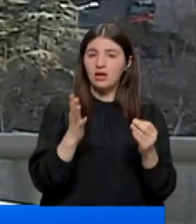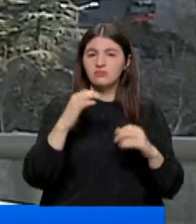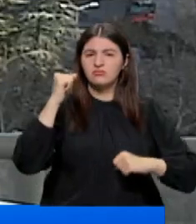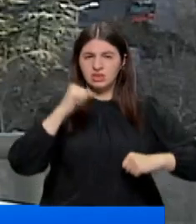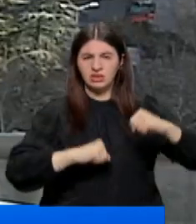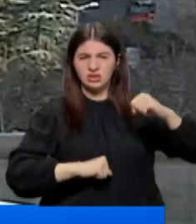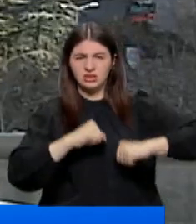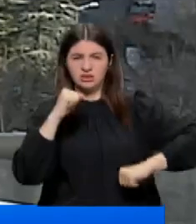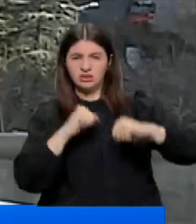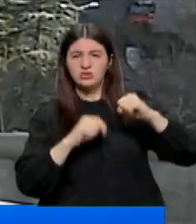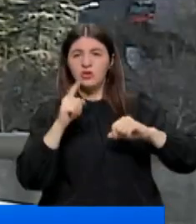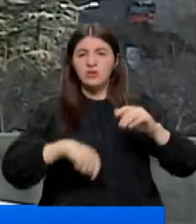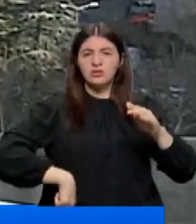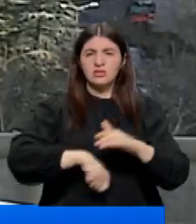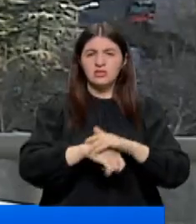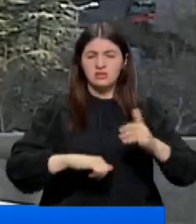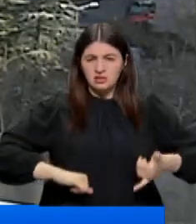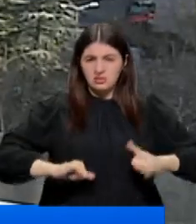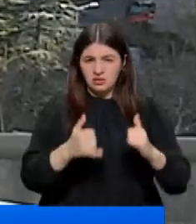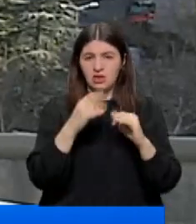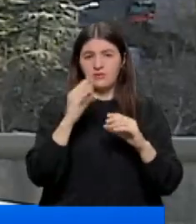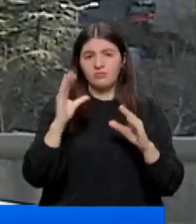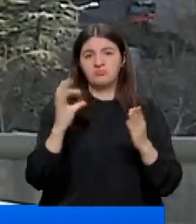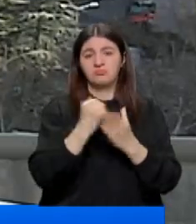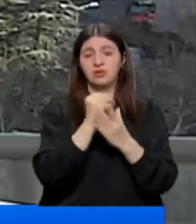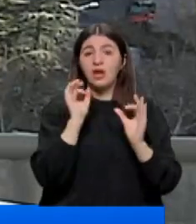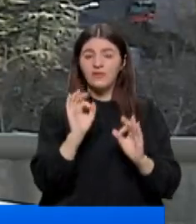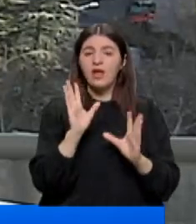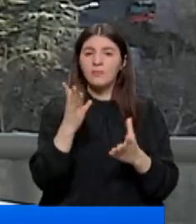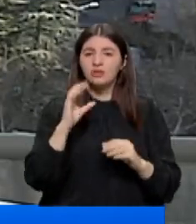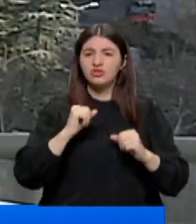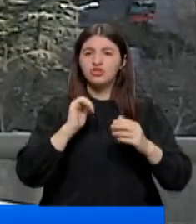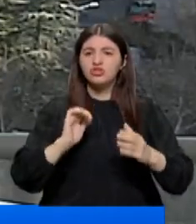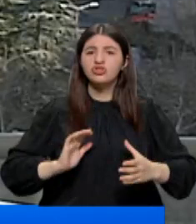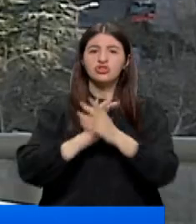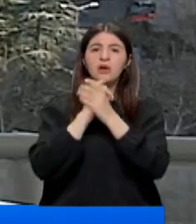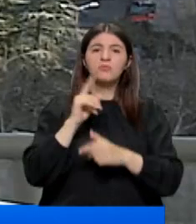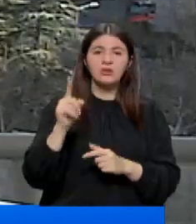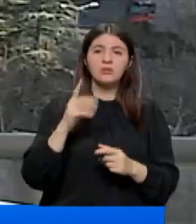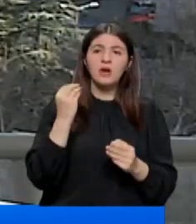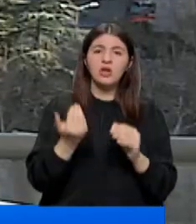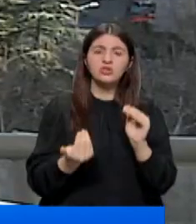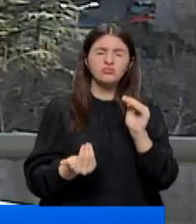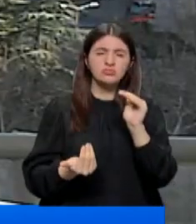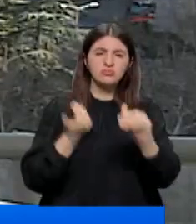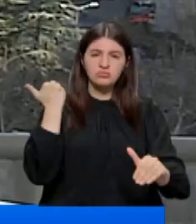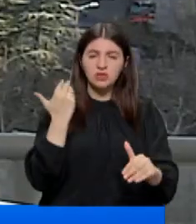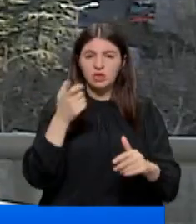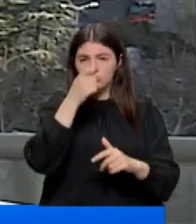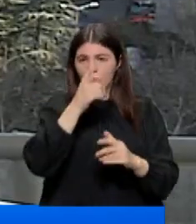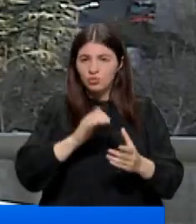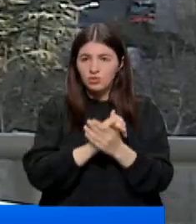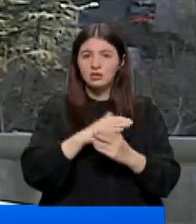ezeli rekabette o derbide kazanan taraf Fenerbahçe oldu. Ama hani şampiyonluk şampiyonluğun bayağı gerisinde. Türkiye